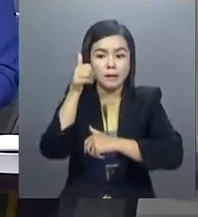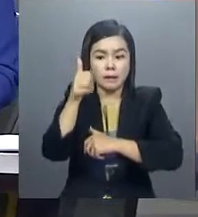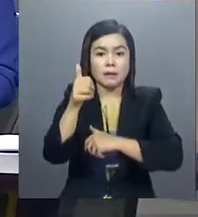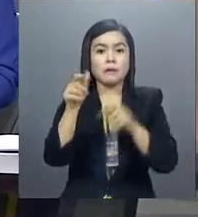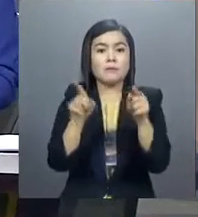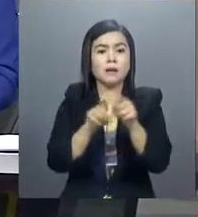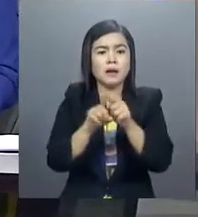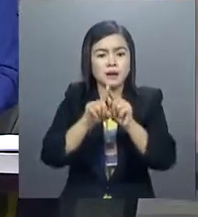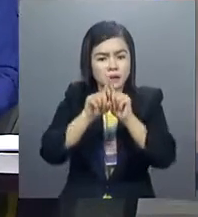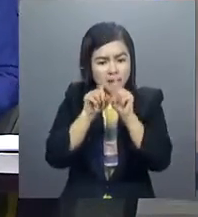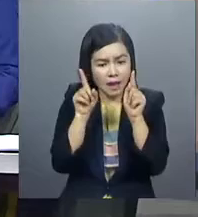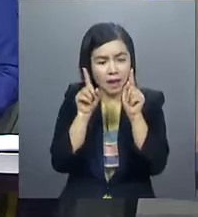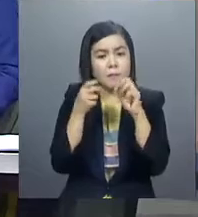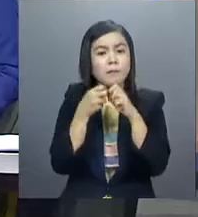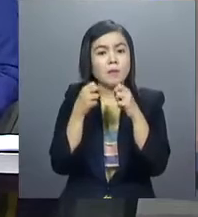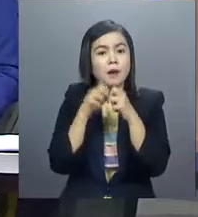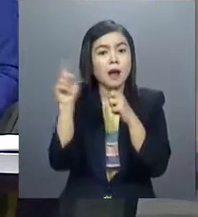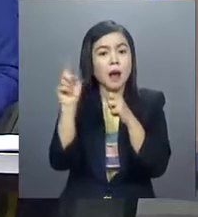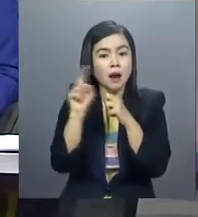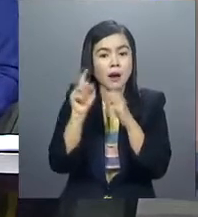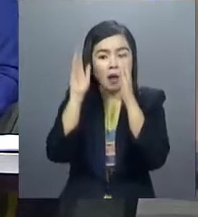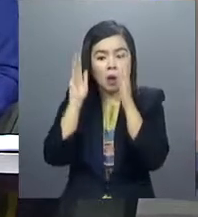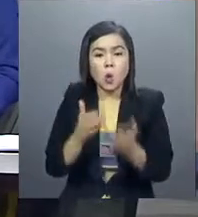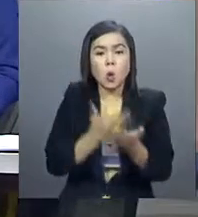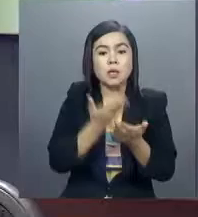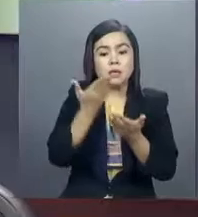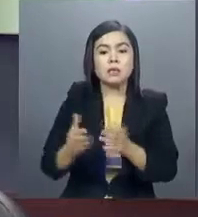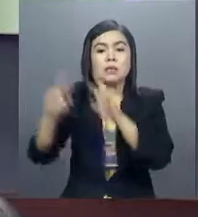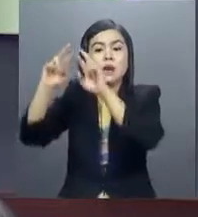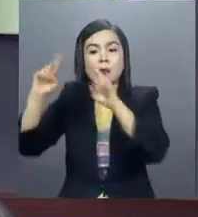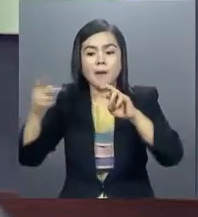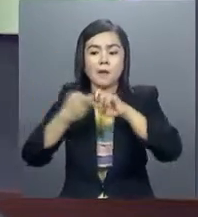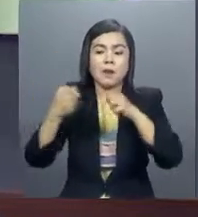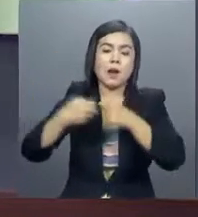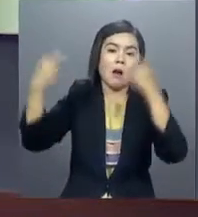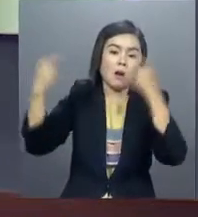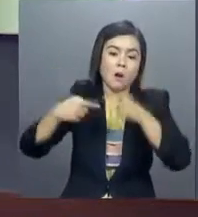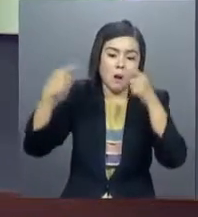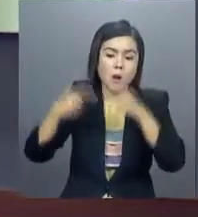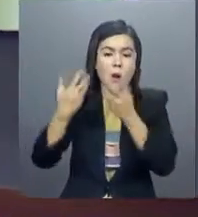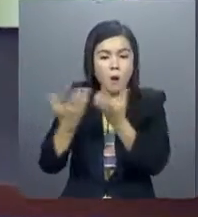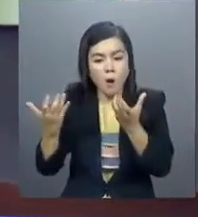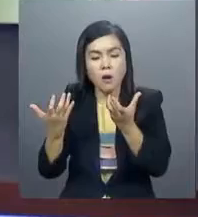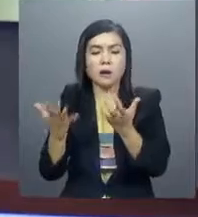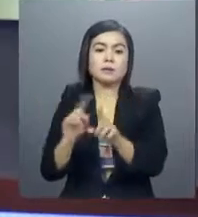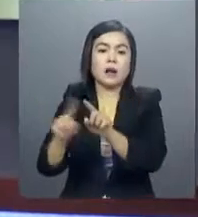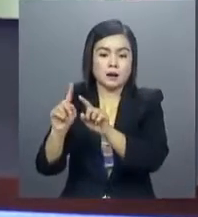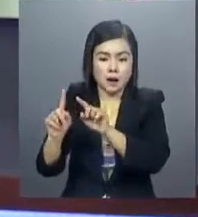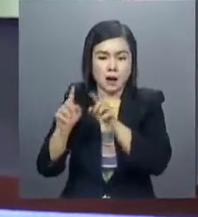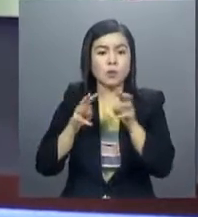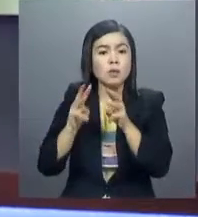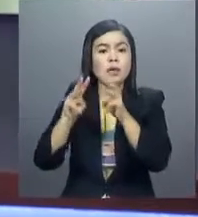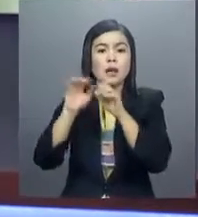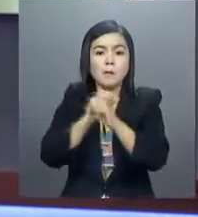การซื้อขายระหว่างลูกค้ากับร้านค้าก็เพิ่มขึ้นด้วยเช่นกันมีความพยายามของหน่วยงานที่เกี่ยวข้องนะครับหาแนวทางป้องกันผู้บริโภ